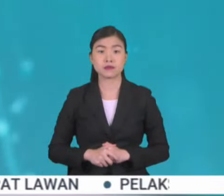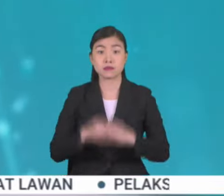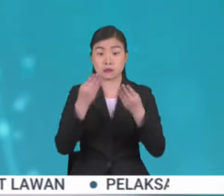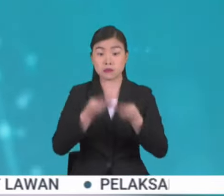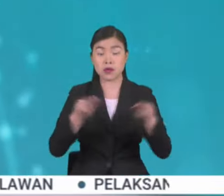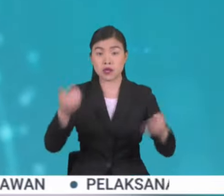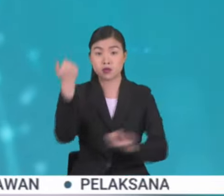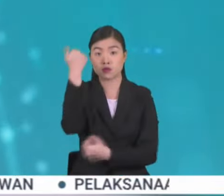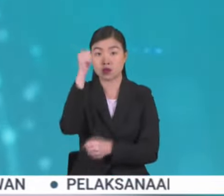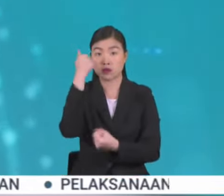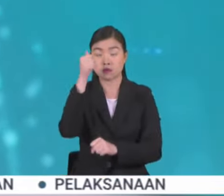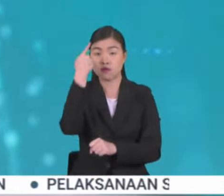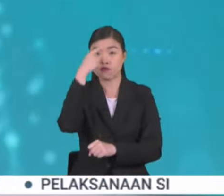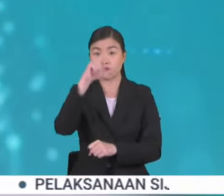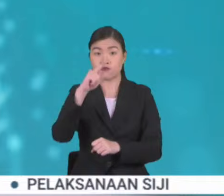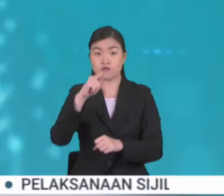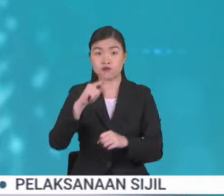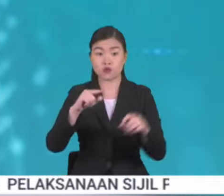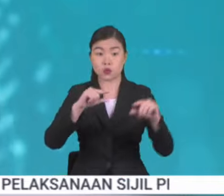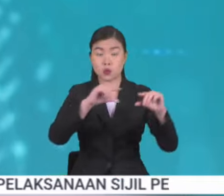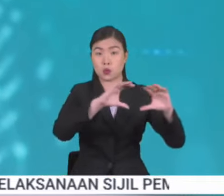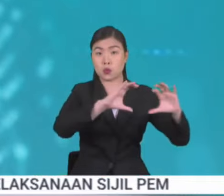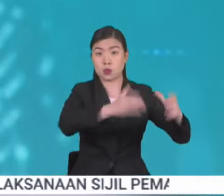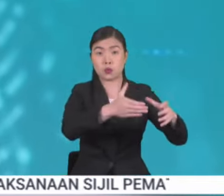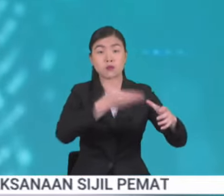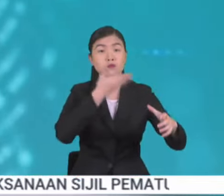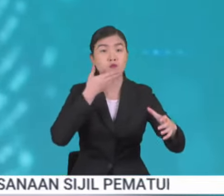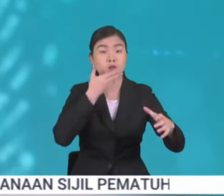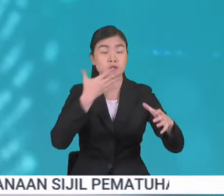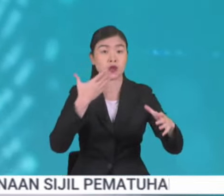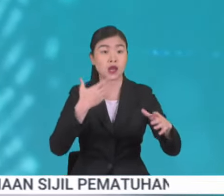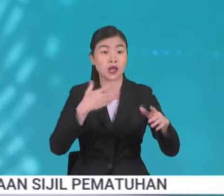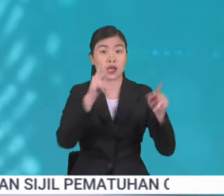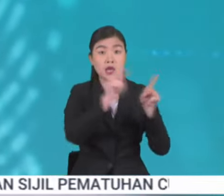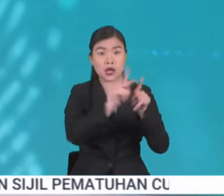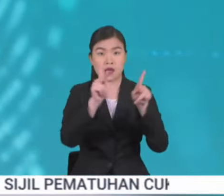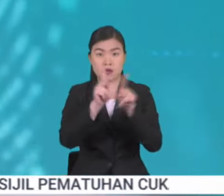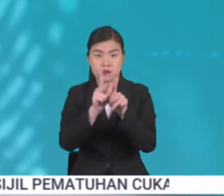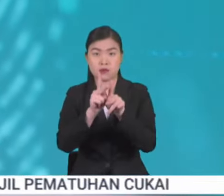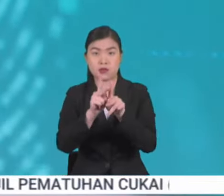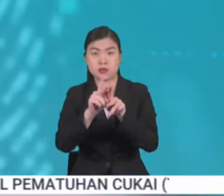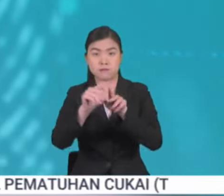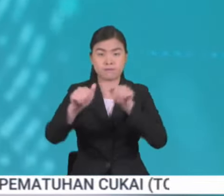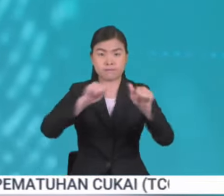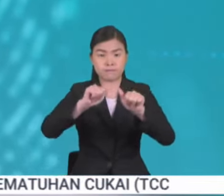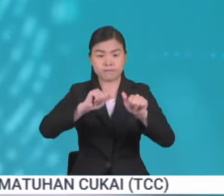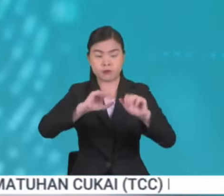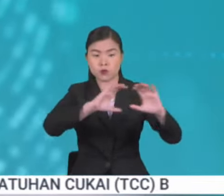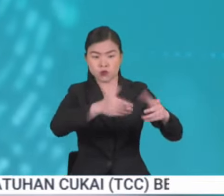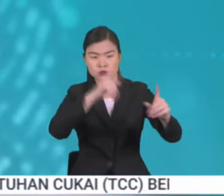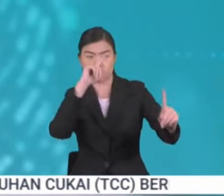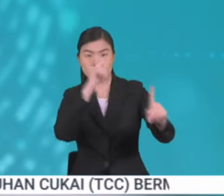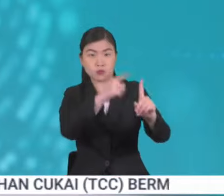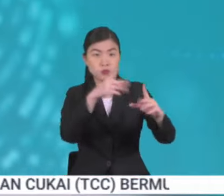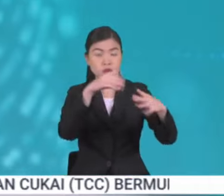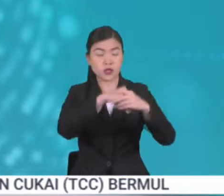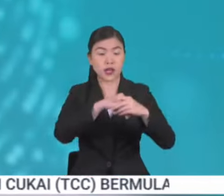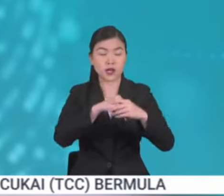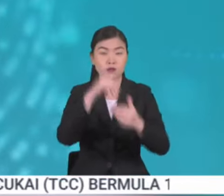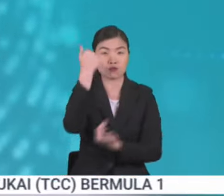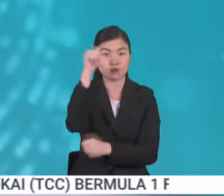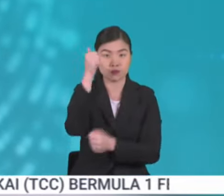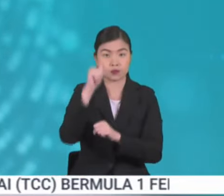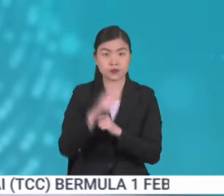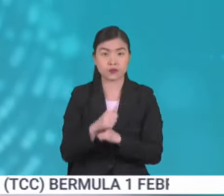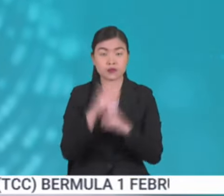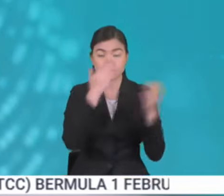Sumbangan peralatan sukan kepada golongan belia luar bandar antara platform mengaktifkan kumpulan sasar dalam aktiviti sukan. Laporan